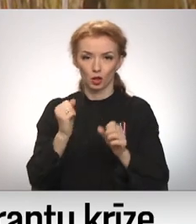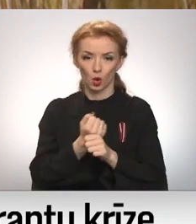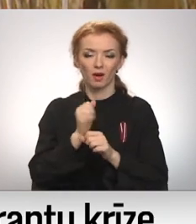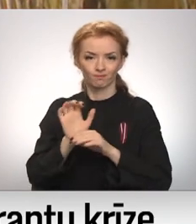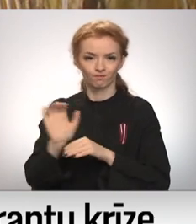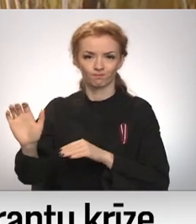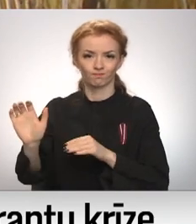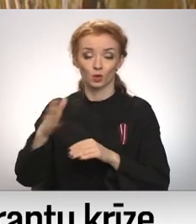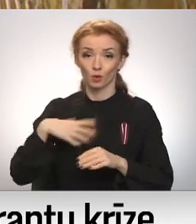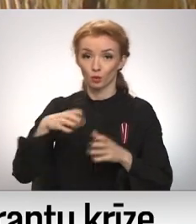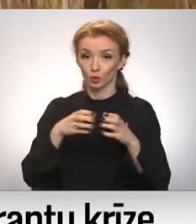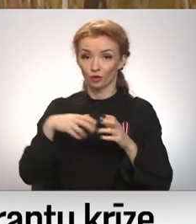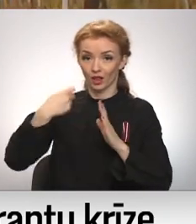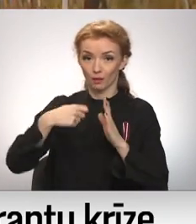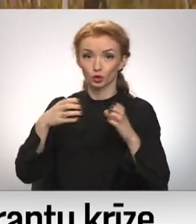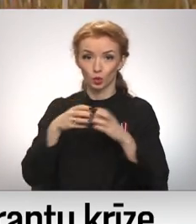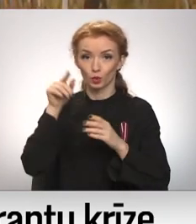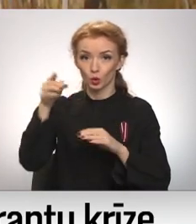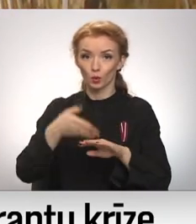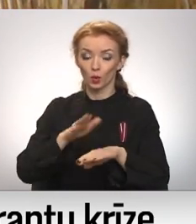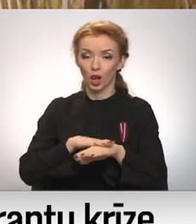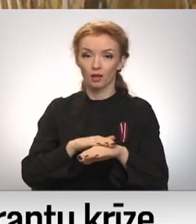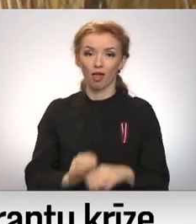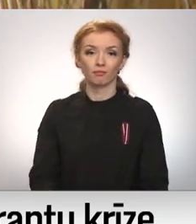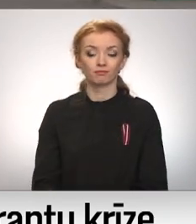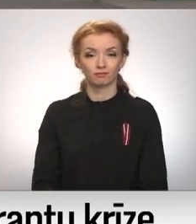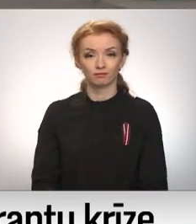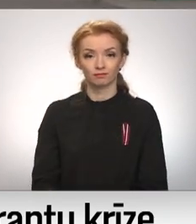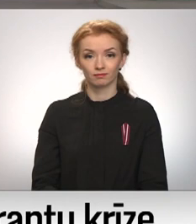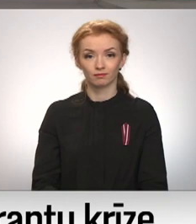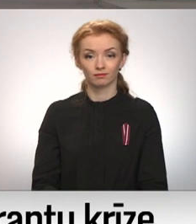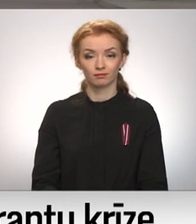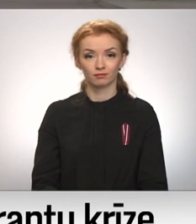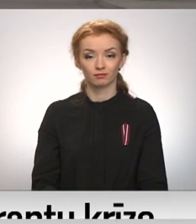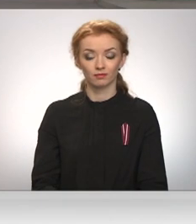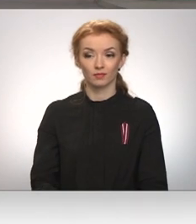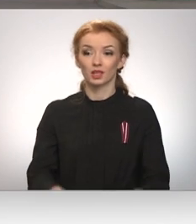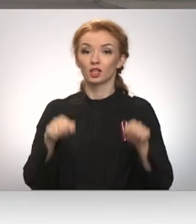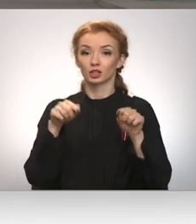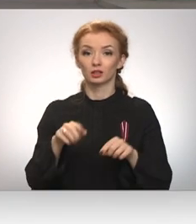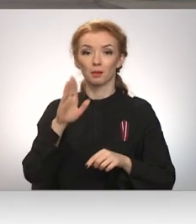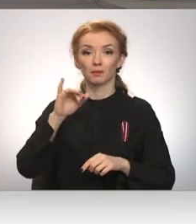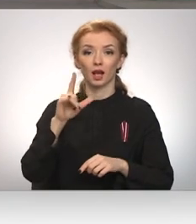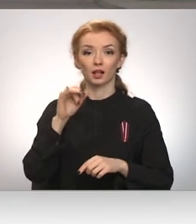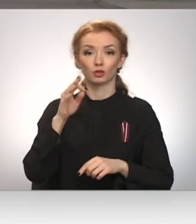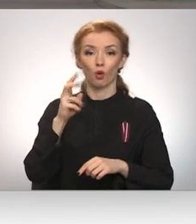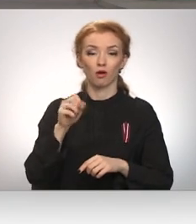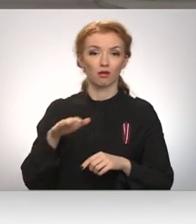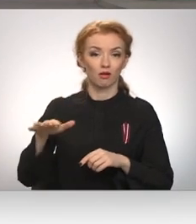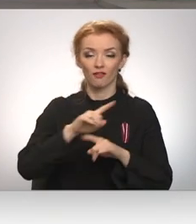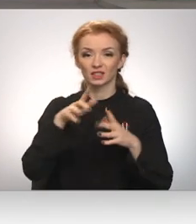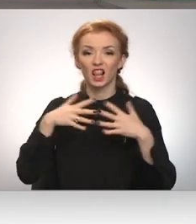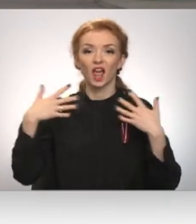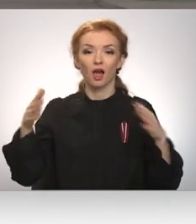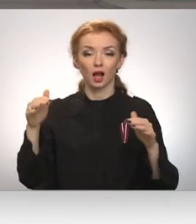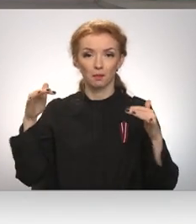atvairīti. Mūsu filmēšanas grupa ir Polijā un vairāk stāsto Dita Krenberga. Šis ir Bialystokas apkārtnē lielākais